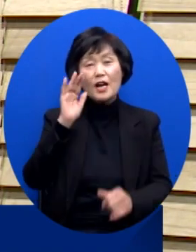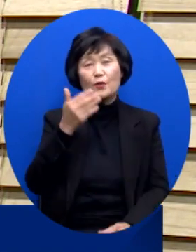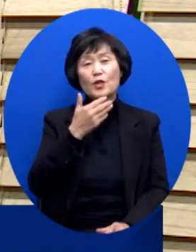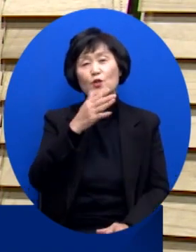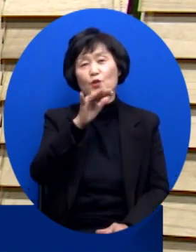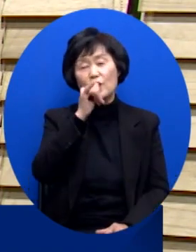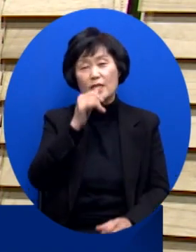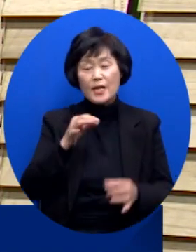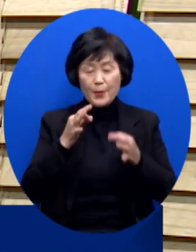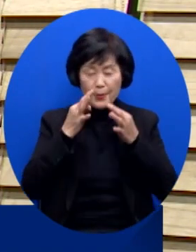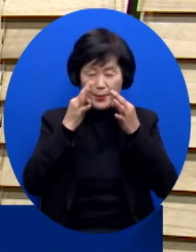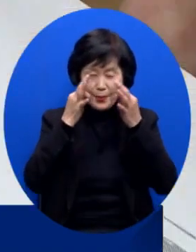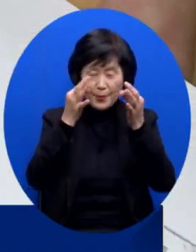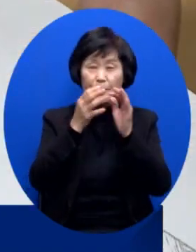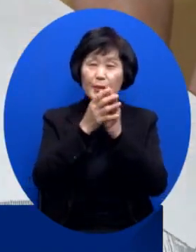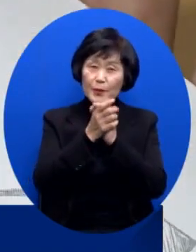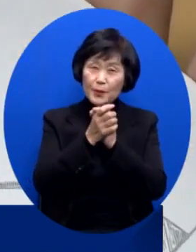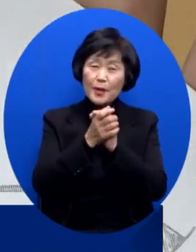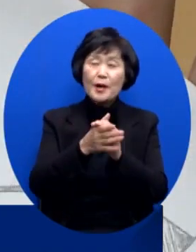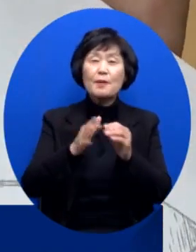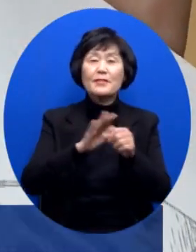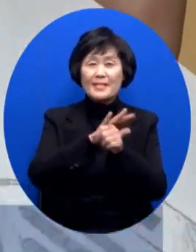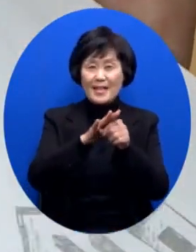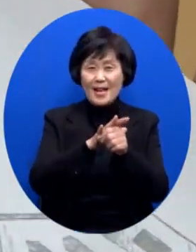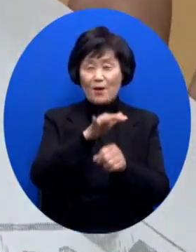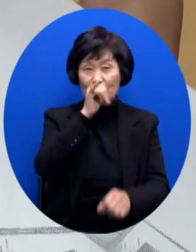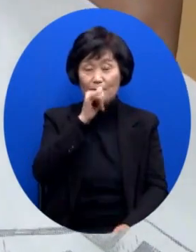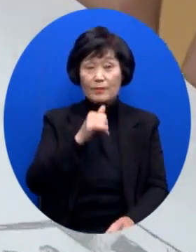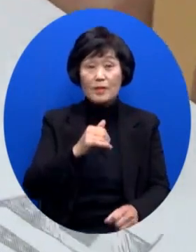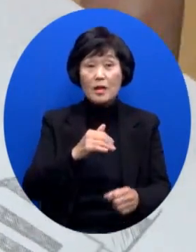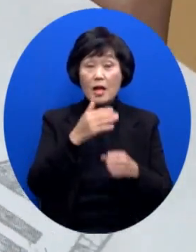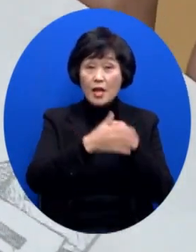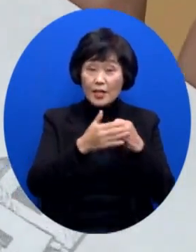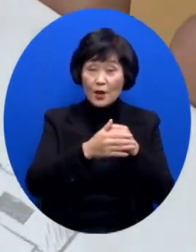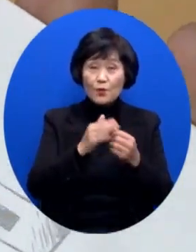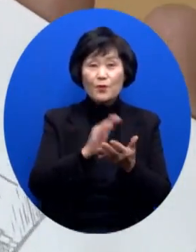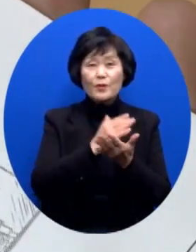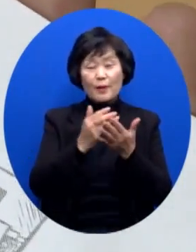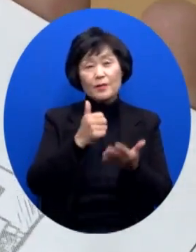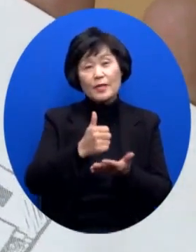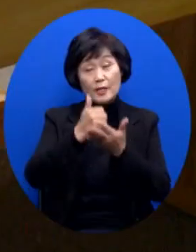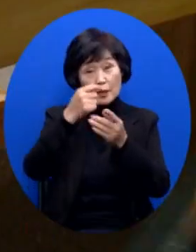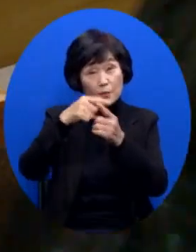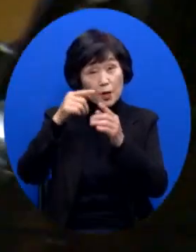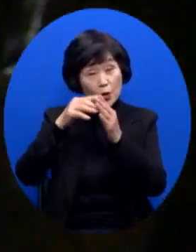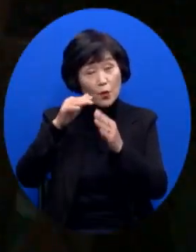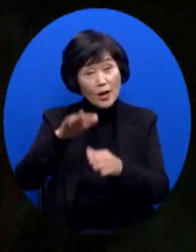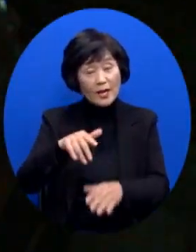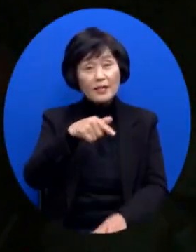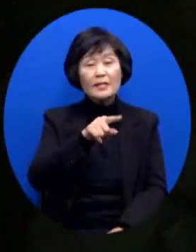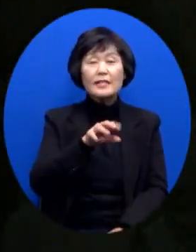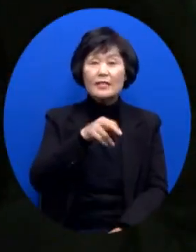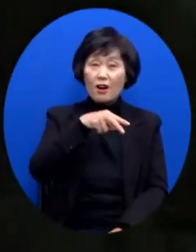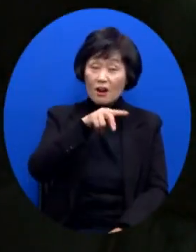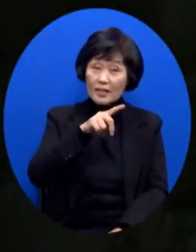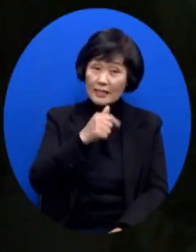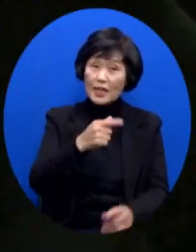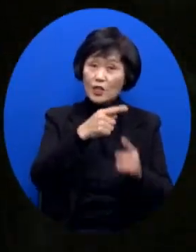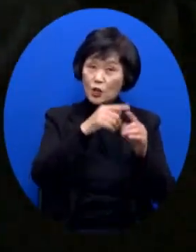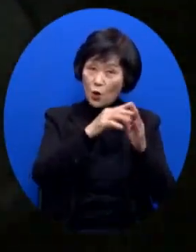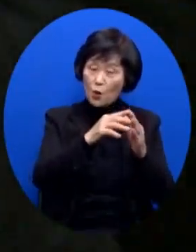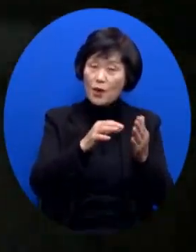힘써 기도하고 사랑하고. 대구 나눔과 섬김의 교회는 경산 나눔과 섬김의 교회의 재정과